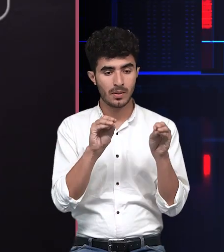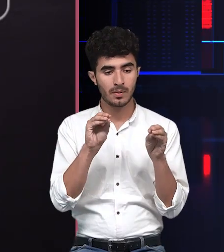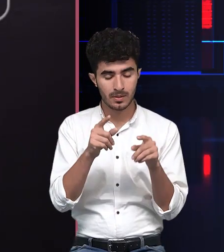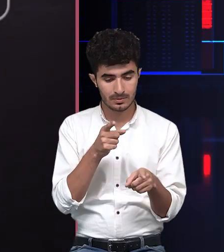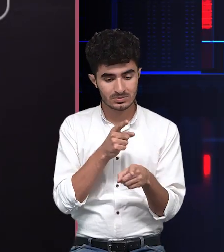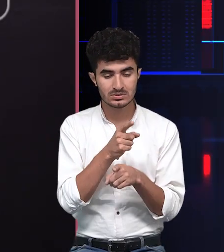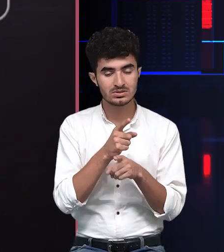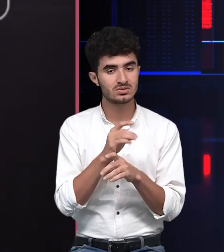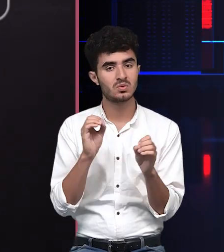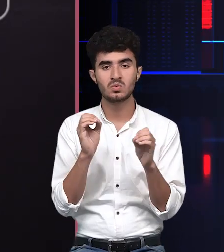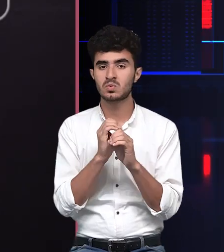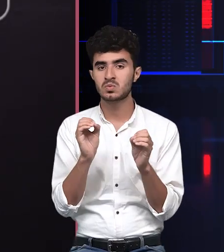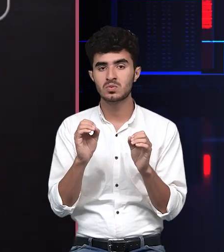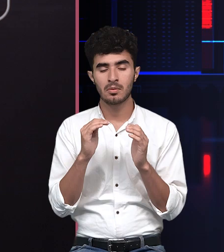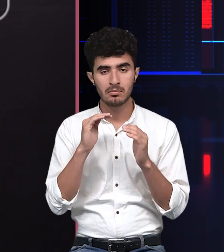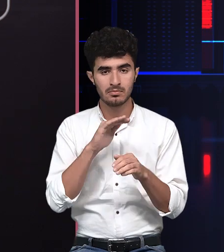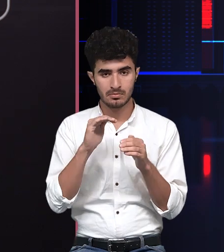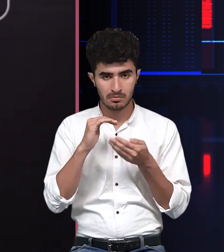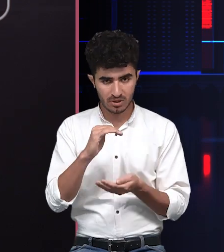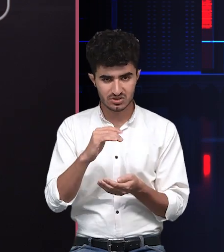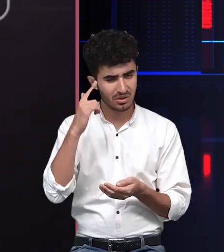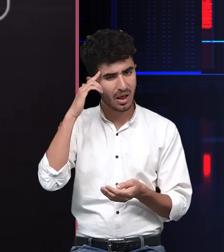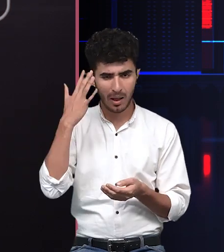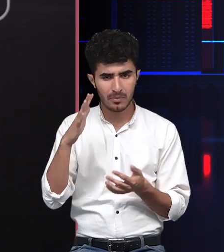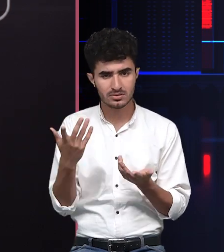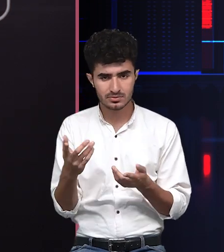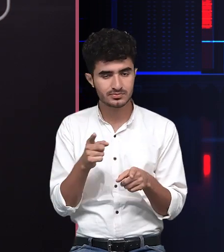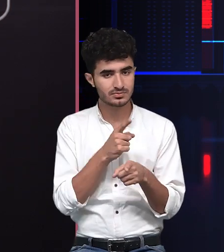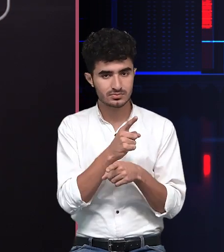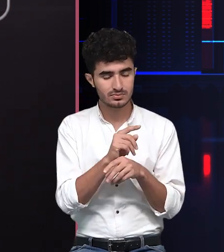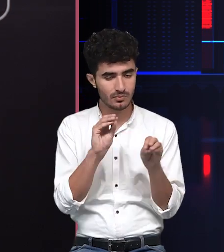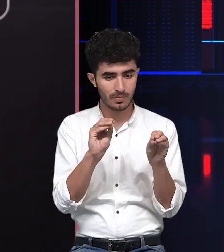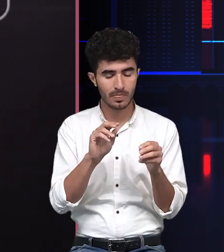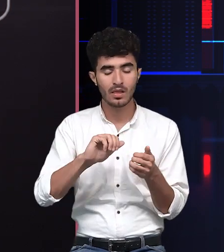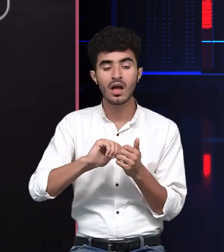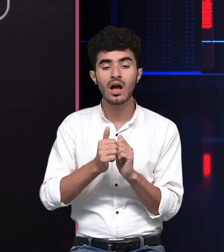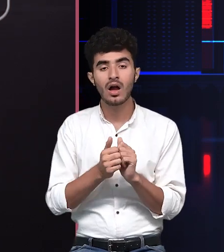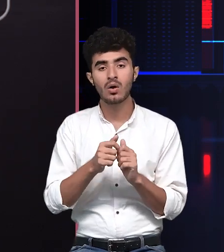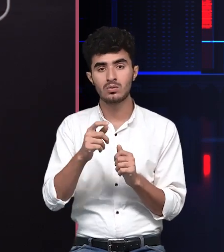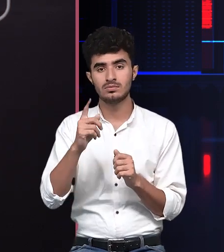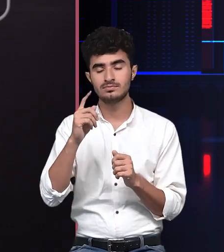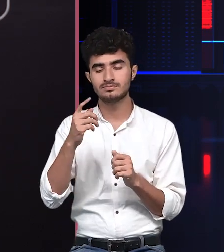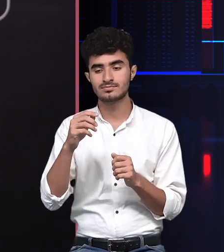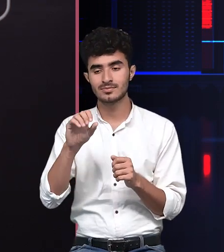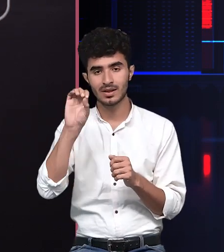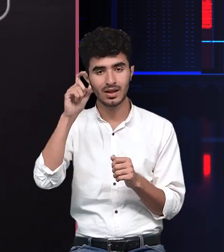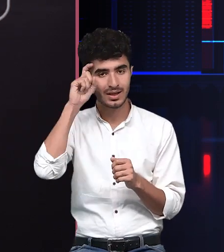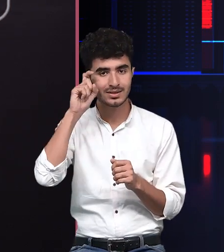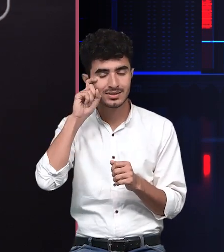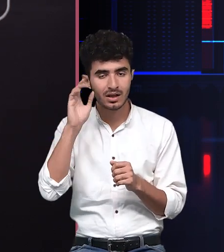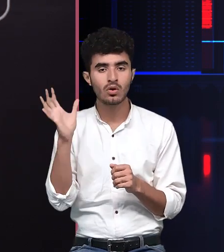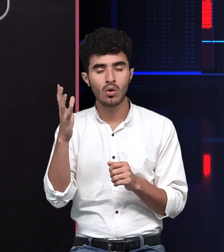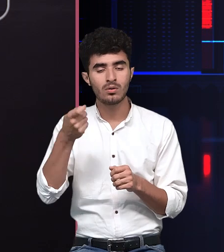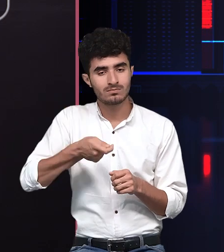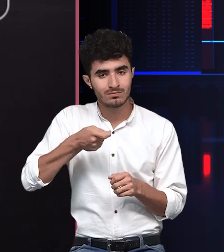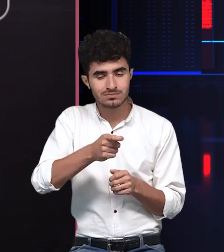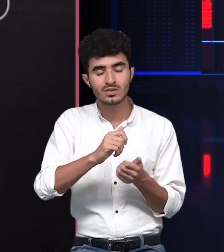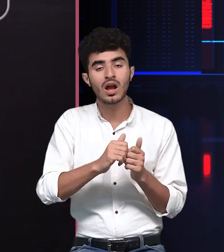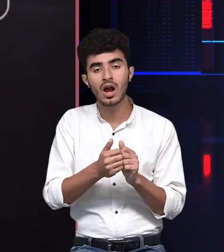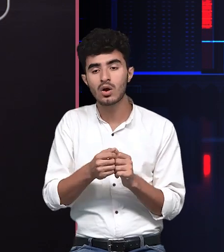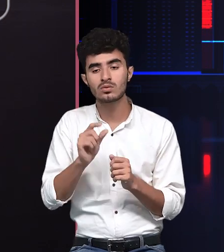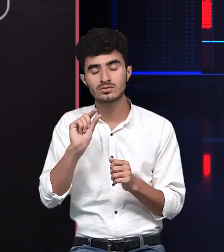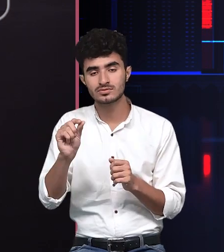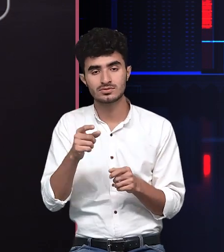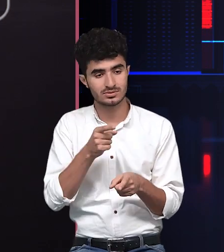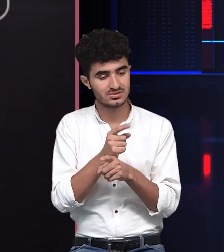है। तो फिर उनके बहुत सारे वो अपने लिए रास्ते तलाश करते हैं अवॉइडेंस के, एक्सेप्टेंस के। वो कैसे, वो खुद नशे